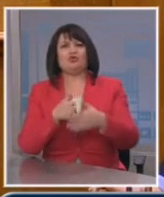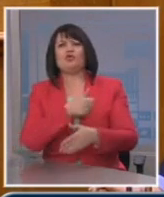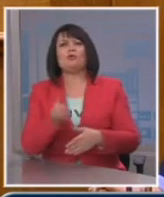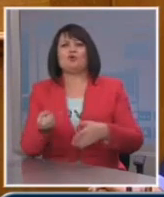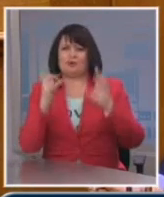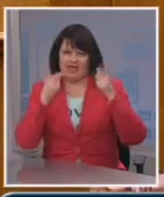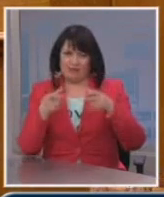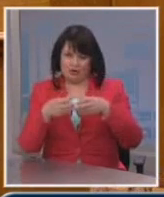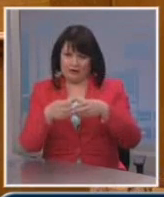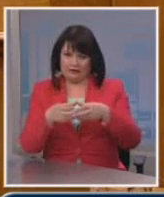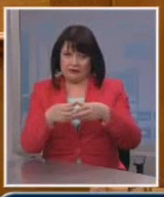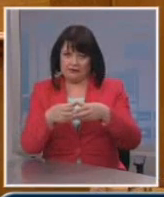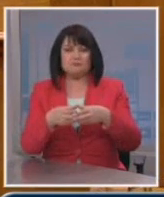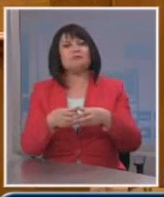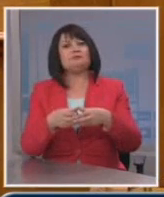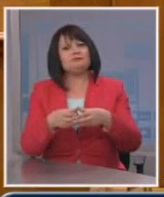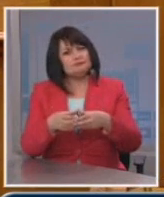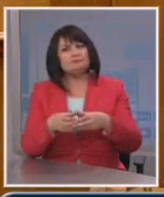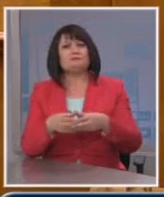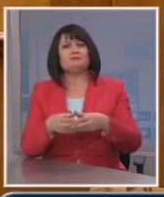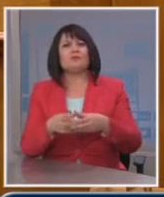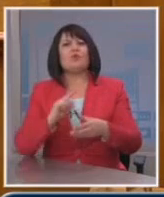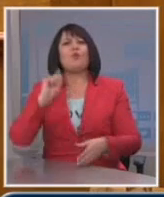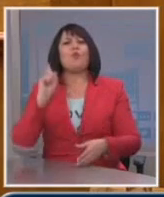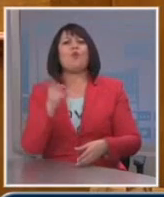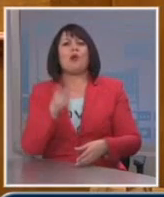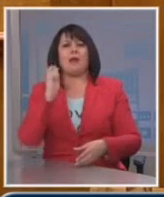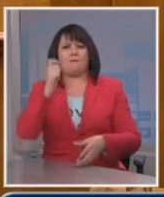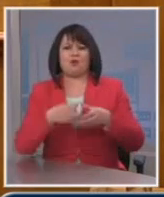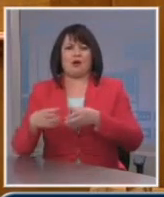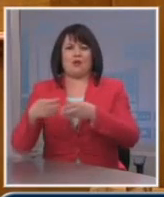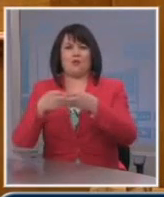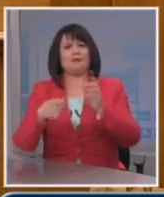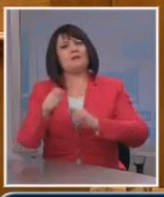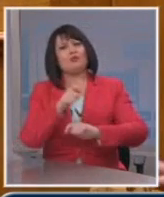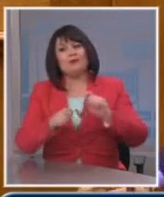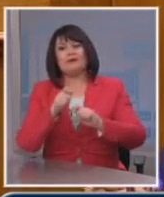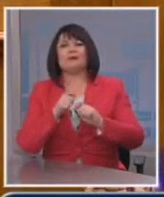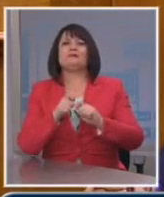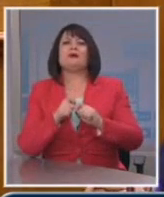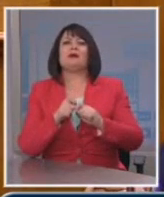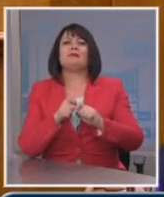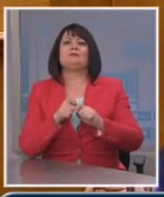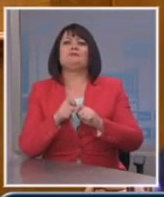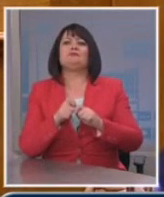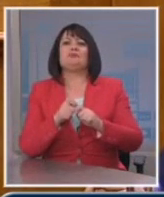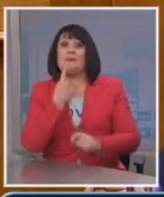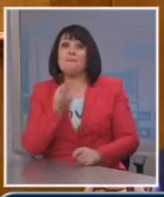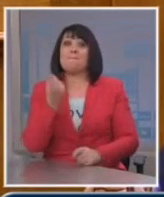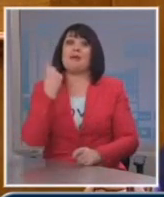Νέας Δημοκρατίας, αλλά όλες οι δυνάμεις εκείνες που συγκρότησαν πέρυσι τέτοιο